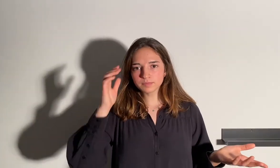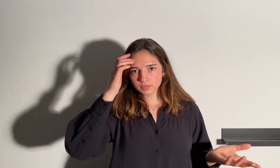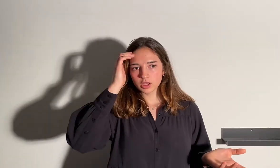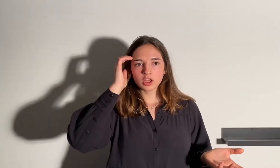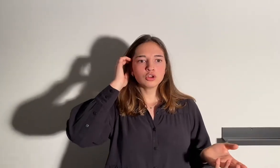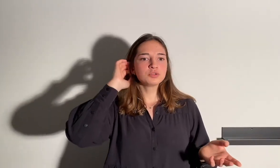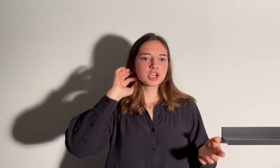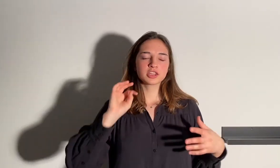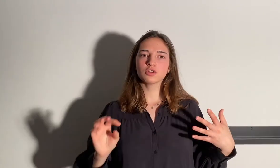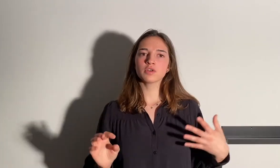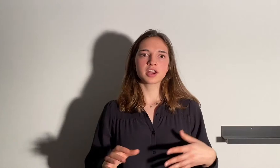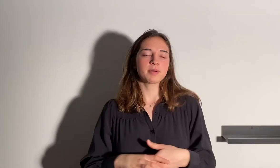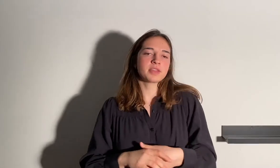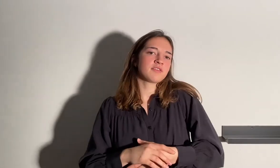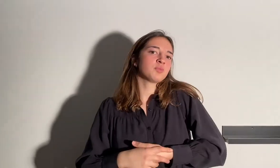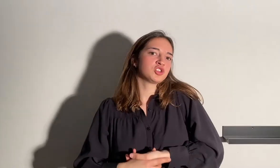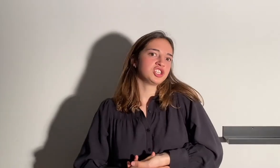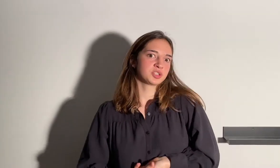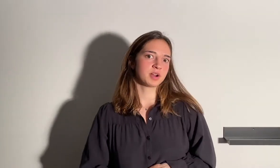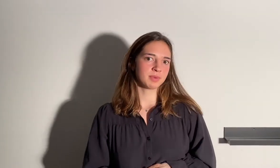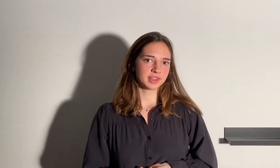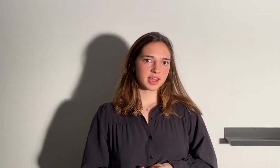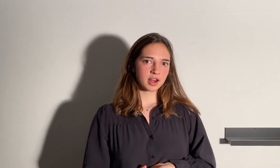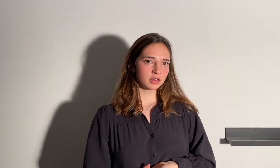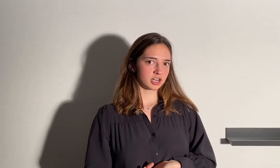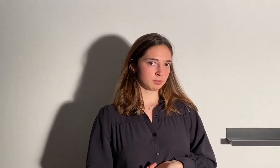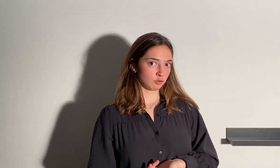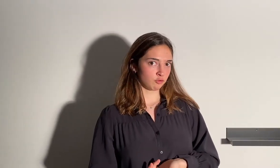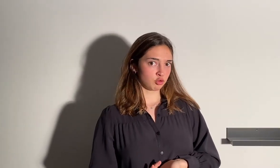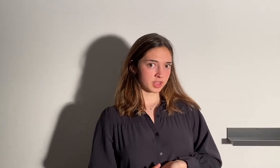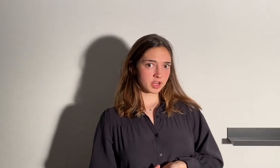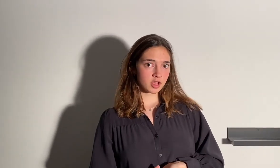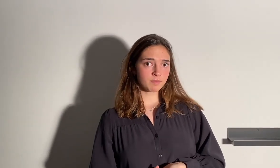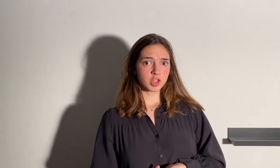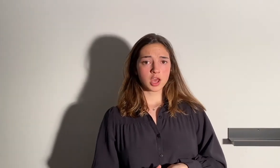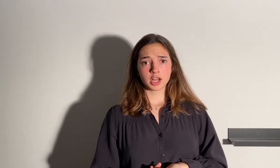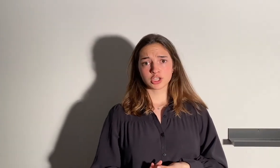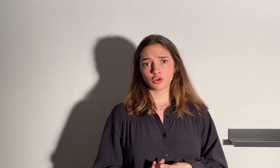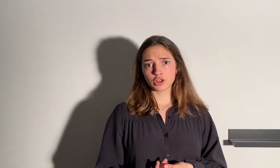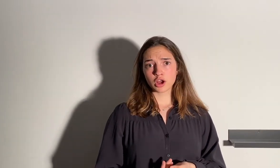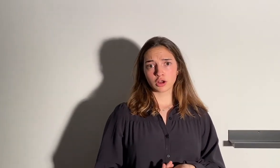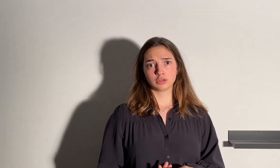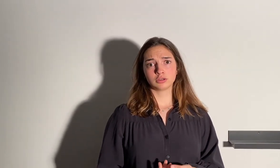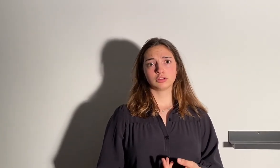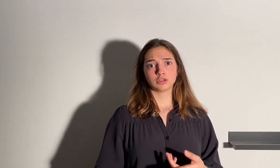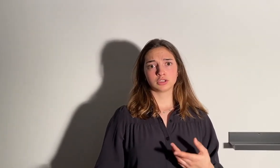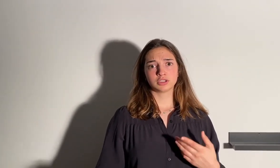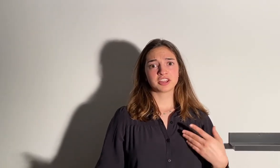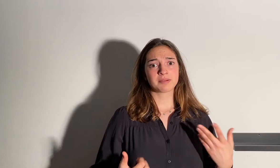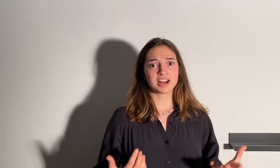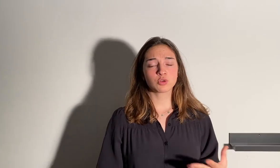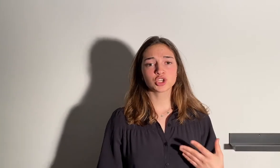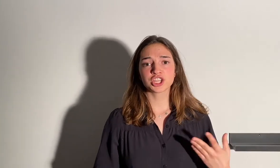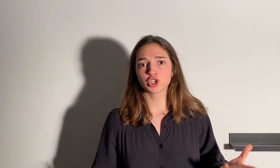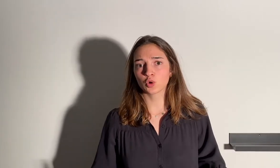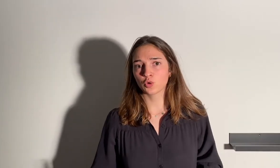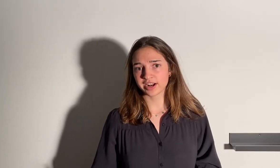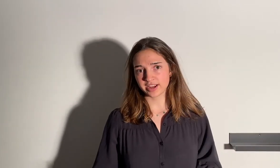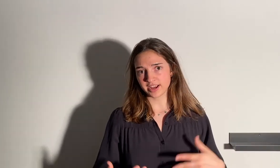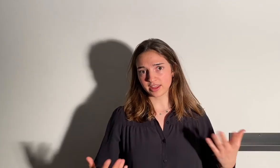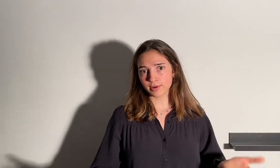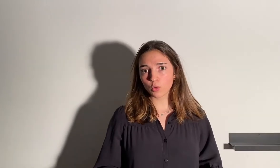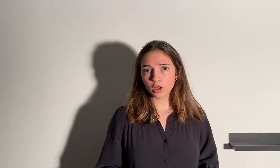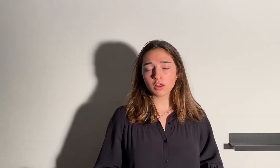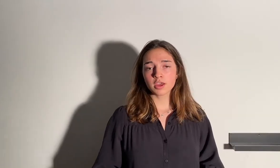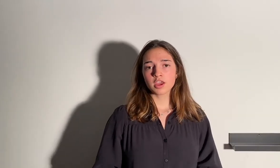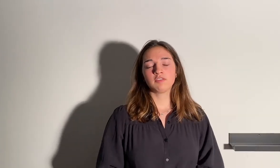l'espectrofotòmetre. L'objectiu era aprendre a fer el procés experimental de l'espectrofotometria, en segon lloc, doncs, determinar la concentració de colorant